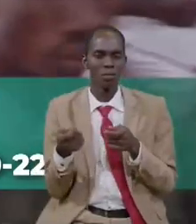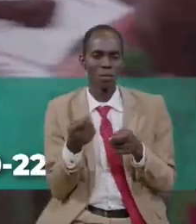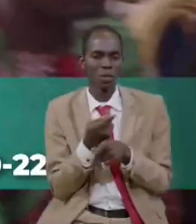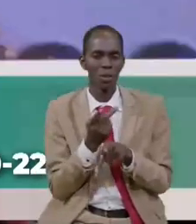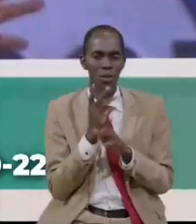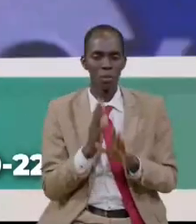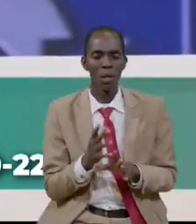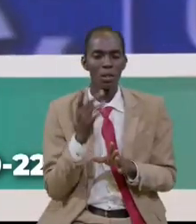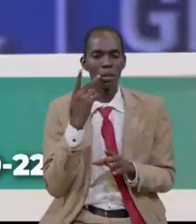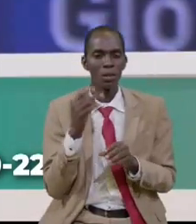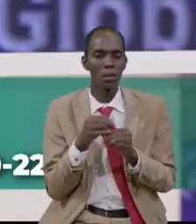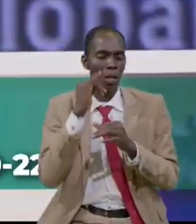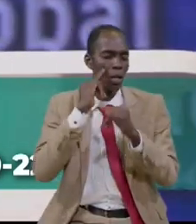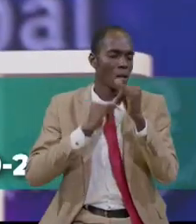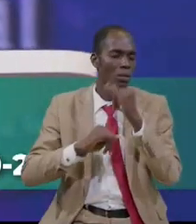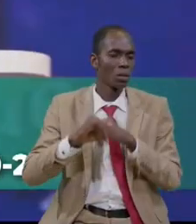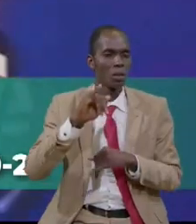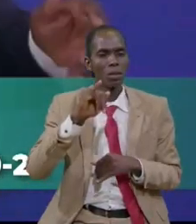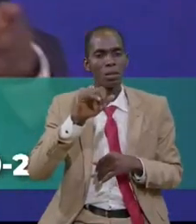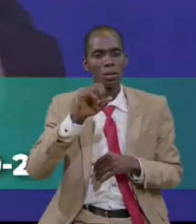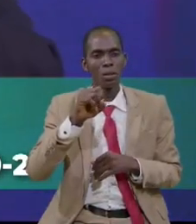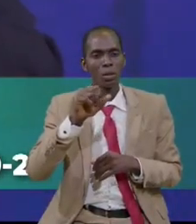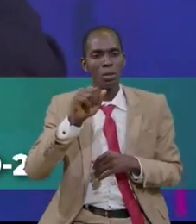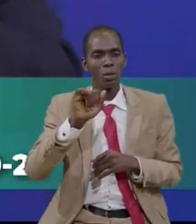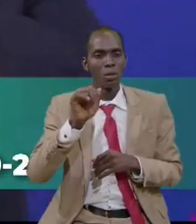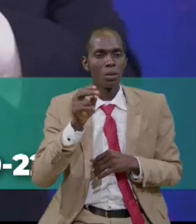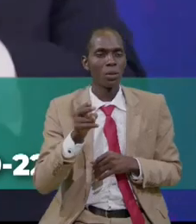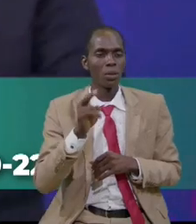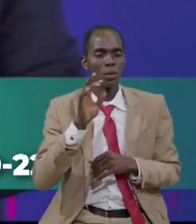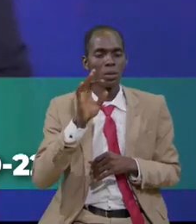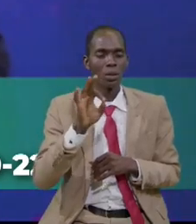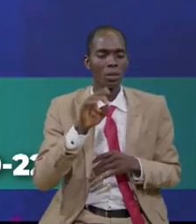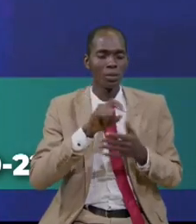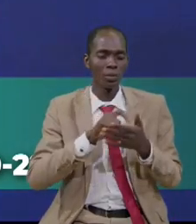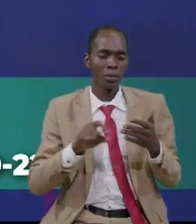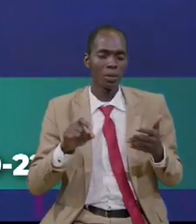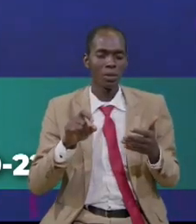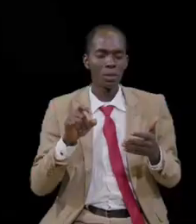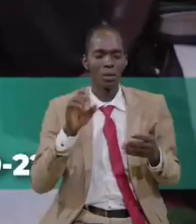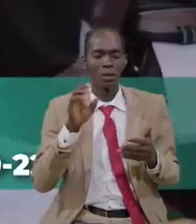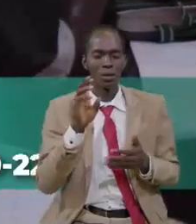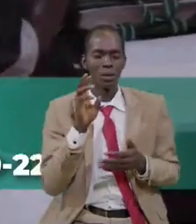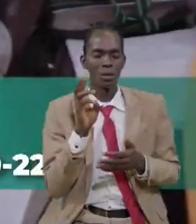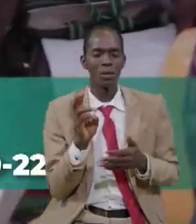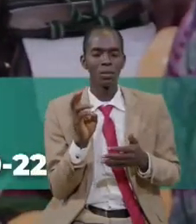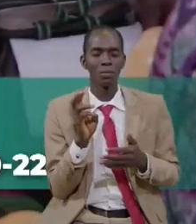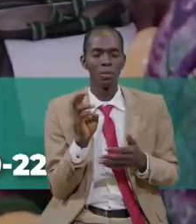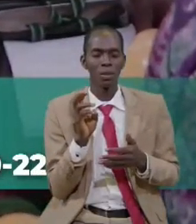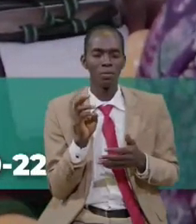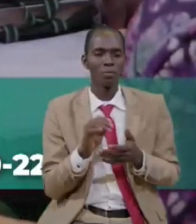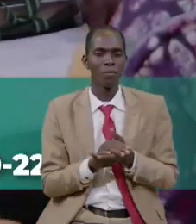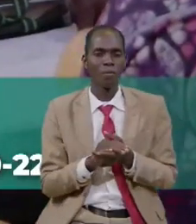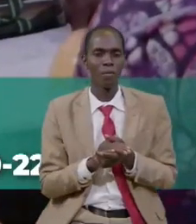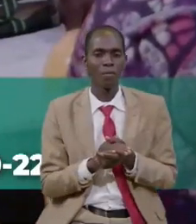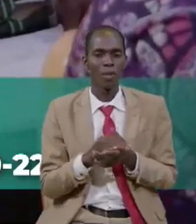9 et voyons le verset 6. Ésaïe au chapitre 9, ouvrez votre Bible, le verset 6. Ésaïe